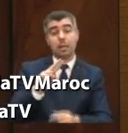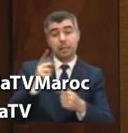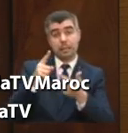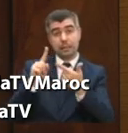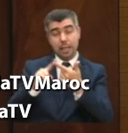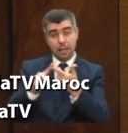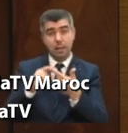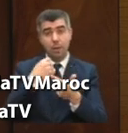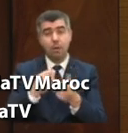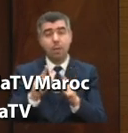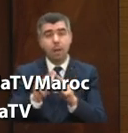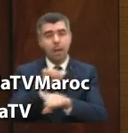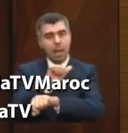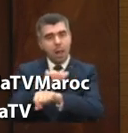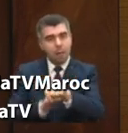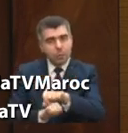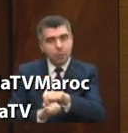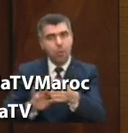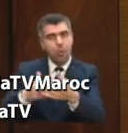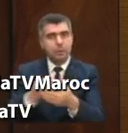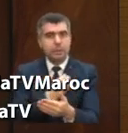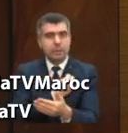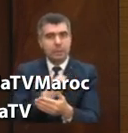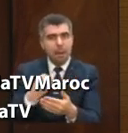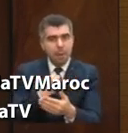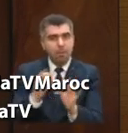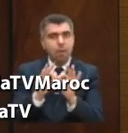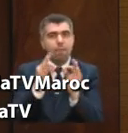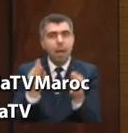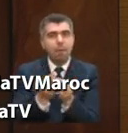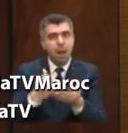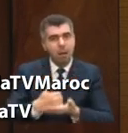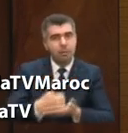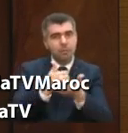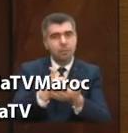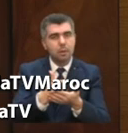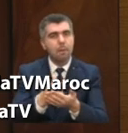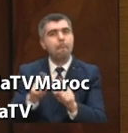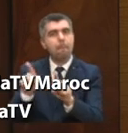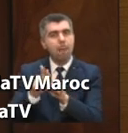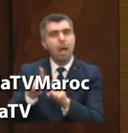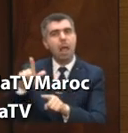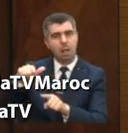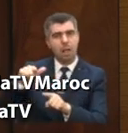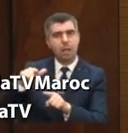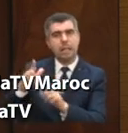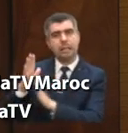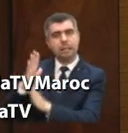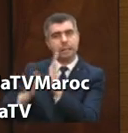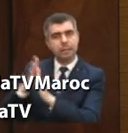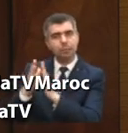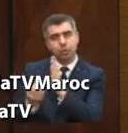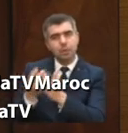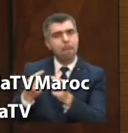خدمات التغطية الصحية الإجبارية أمو والتعويضات العائلية برسم نفس الفترة الزمنية بالنسبة للمسجلين في الصندوق الوطني